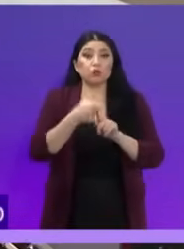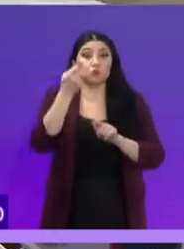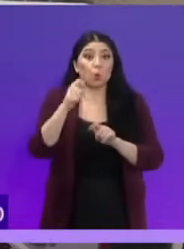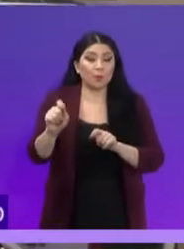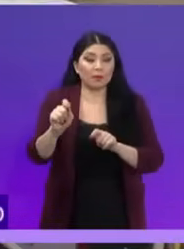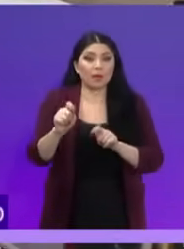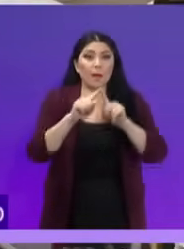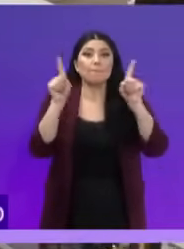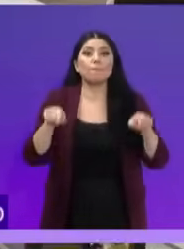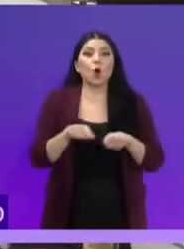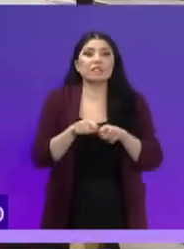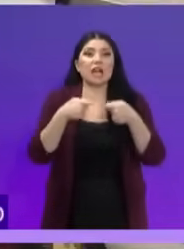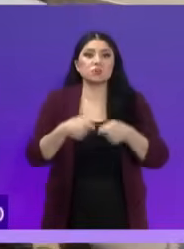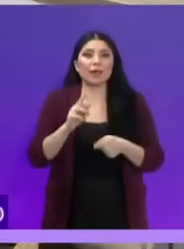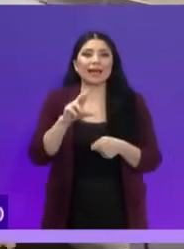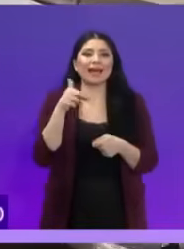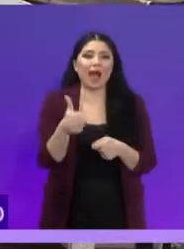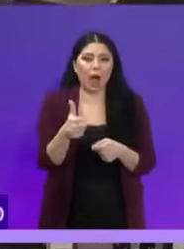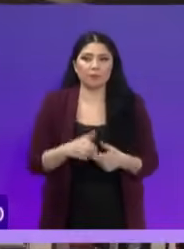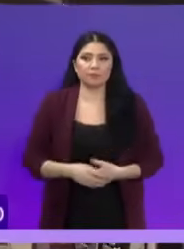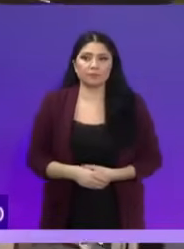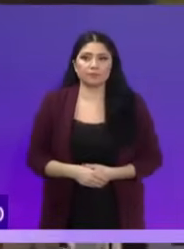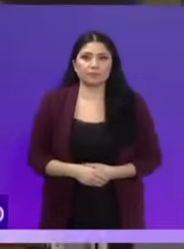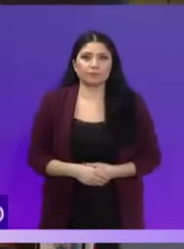scumpirile polițelor RCA, așa că